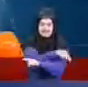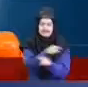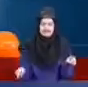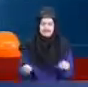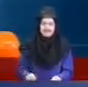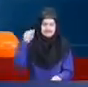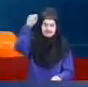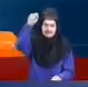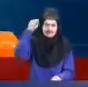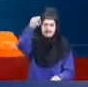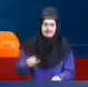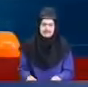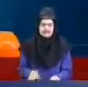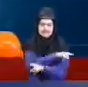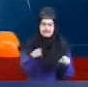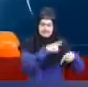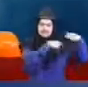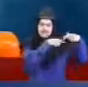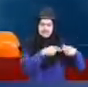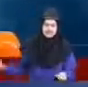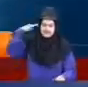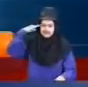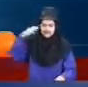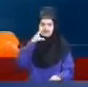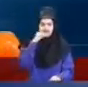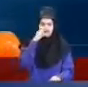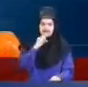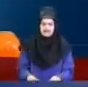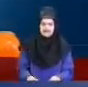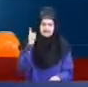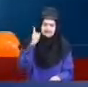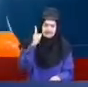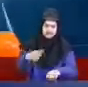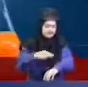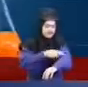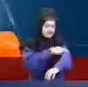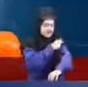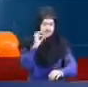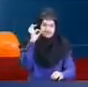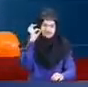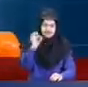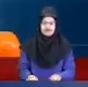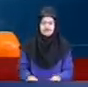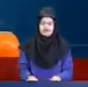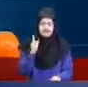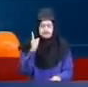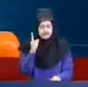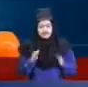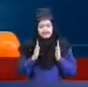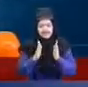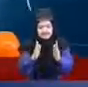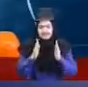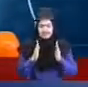به برگزاری درست مراسم عید قربان گفتند اگر هر سال گوسفندان واقعی قربانی می شدند، هم